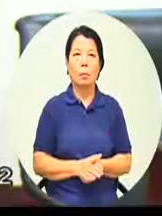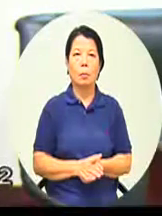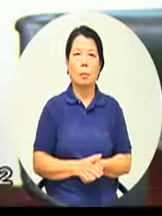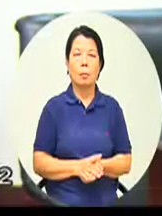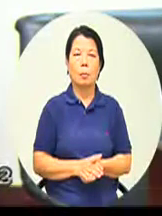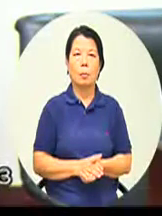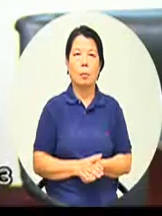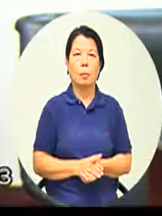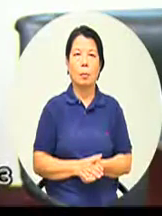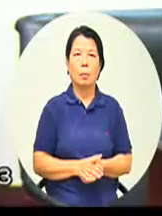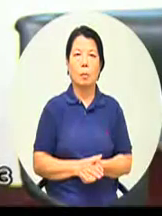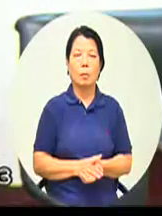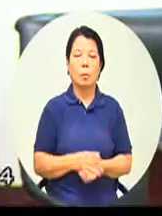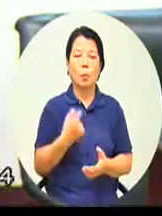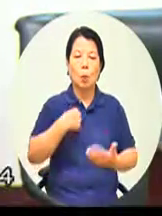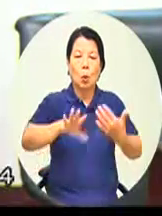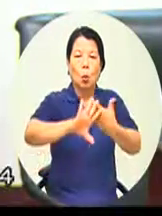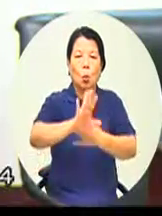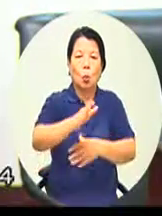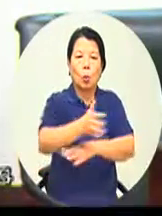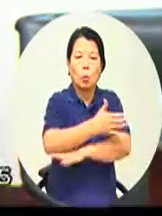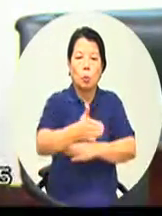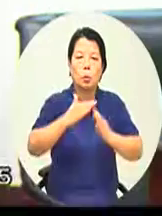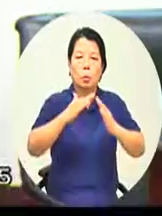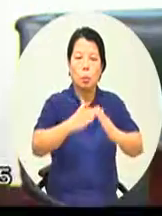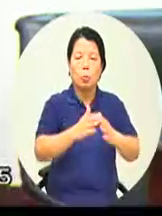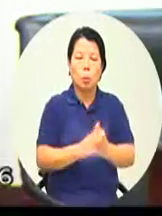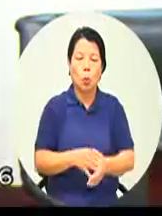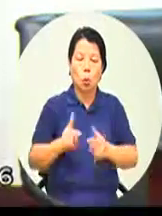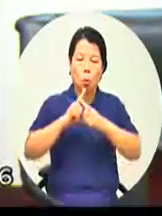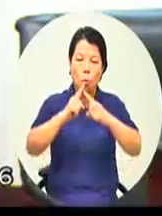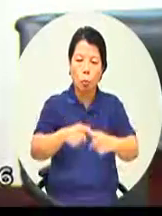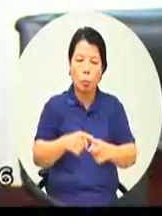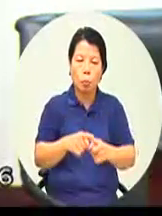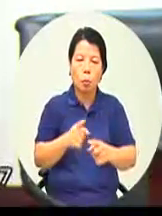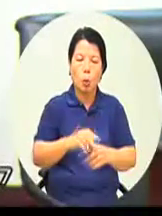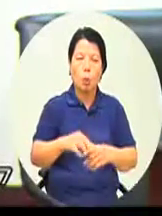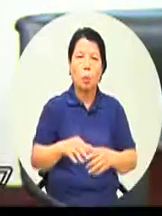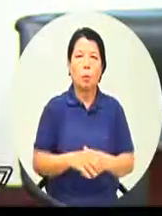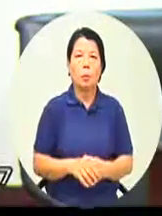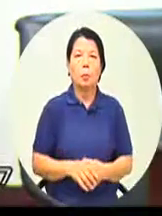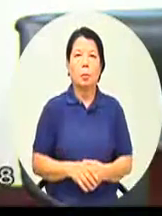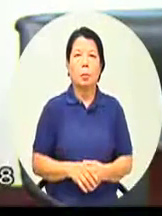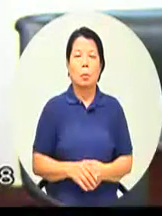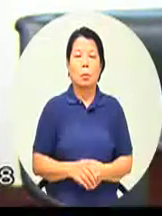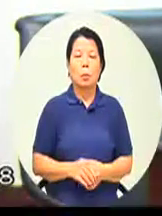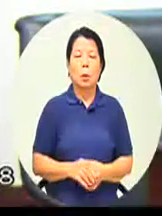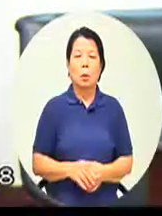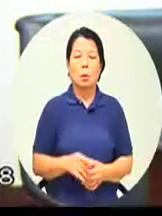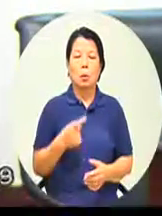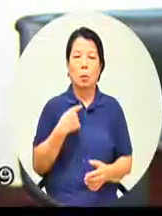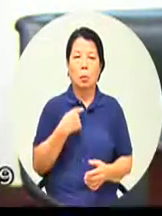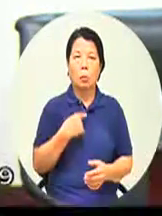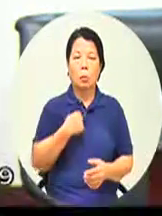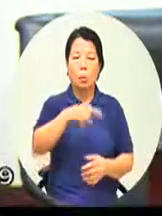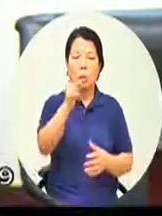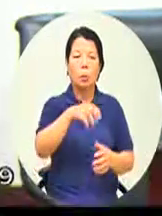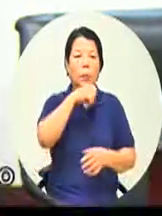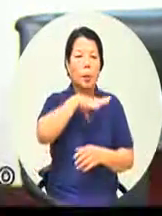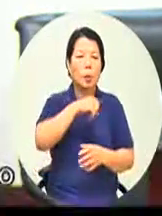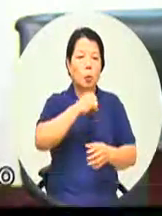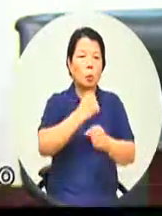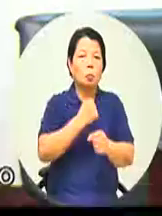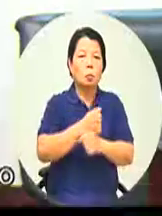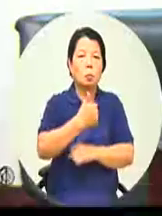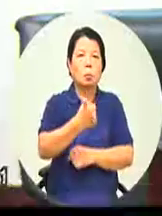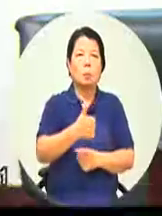能外县市吼，我去较了解人外县市，包卖咱举个例子，他们屏东的做的是很